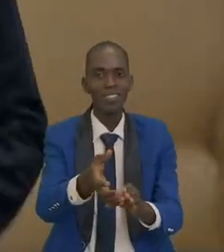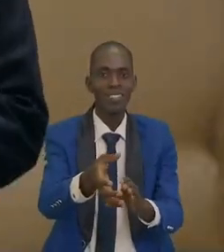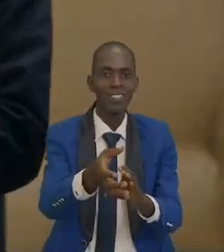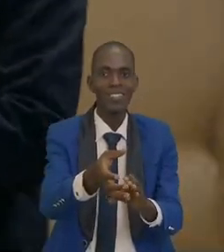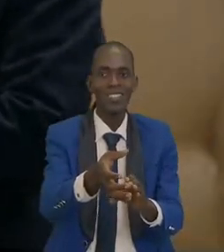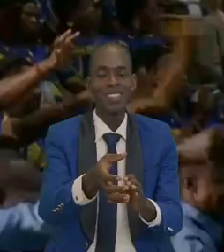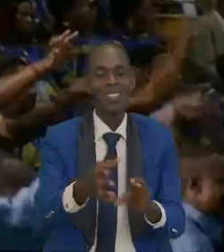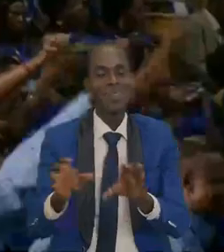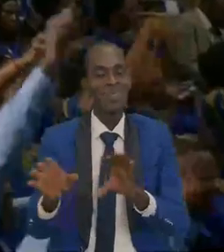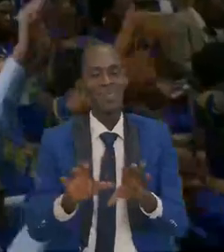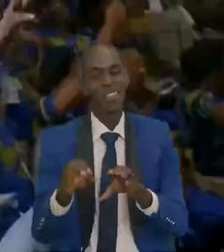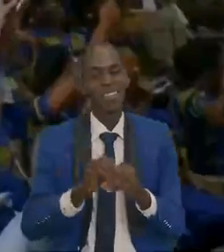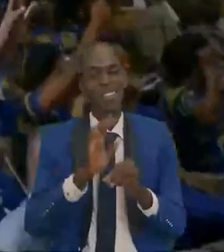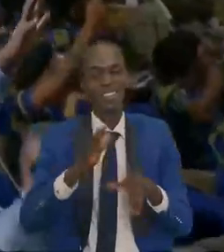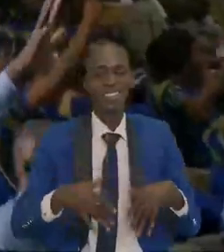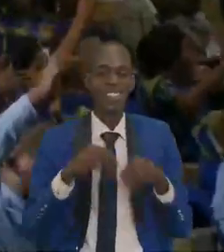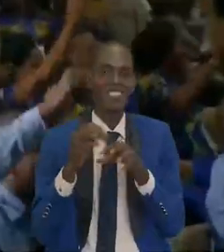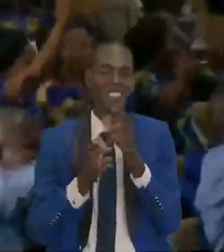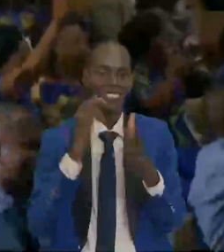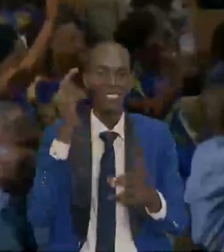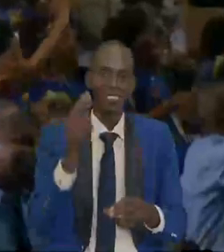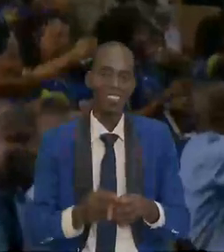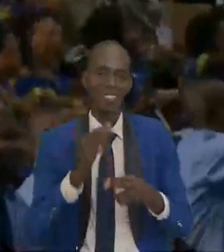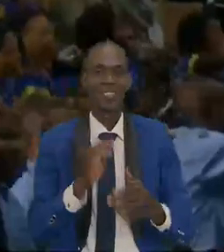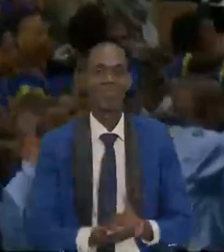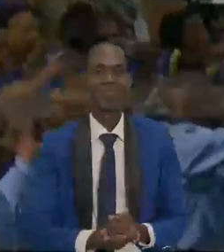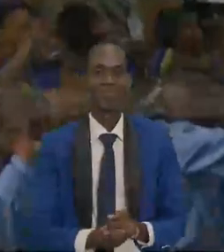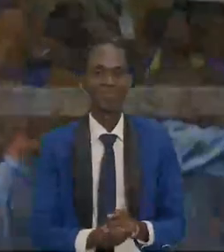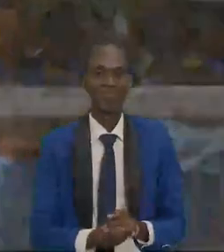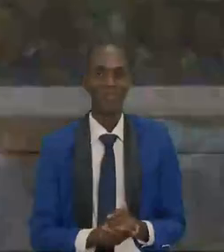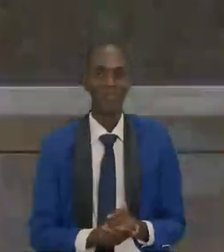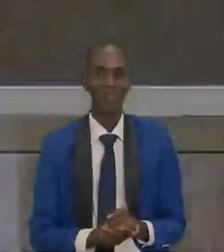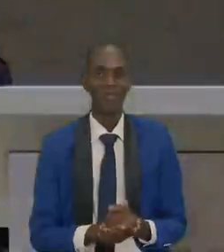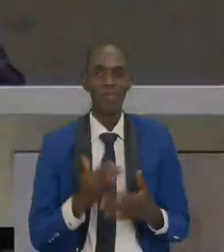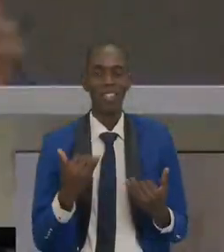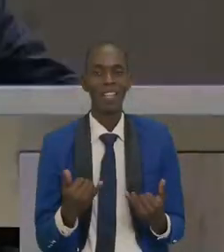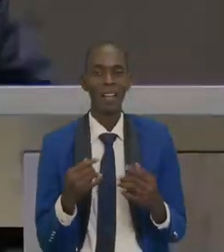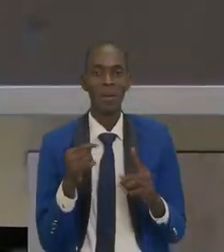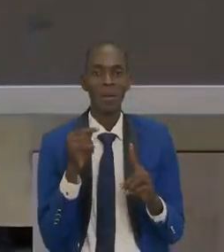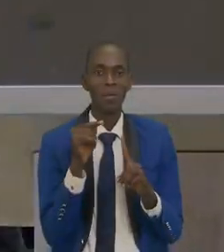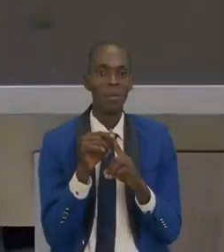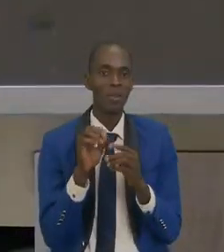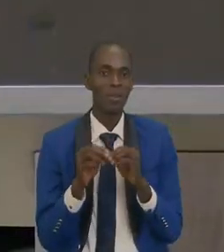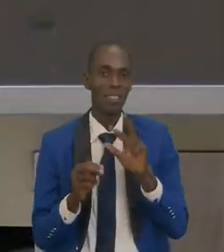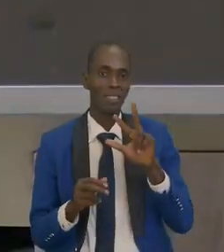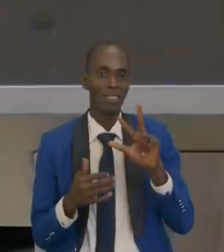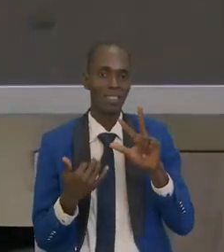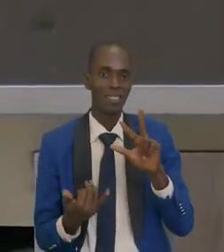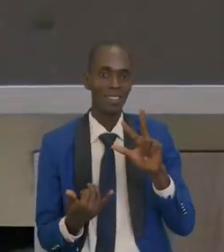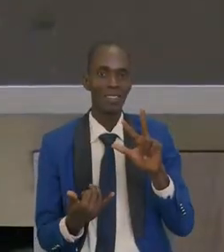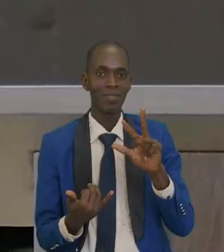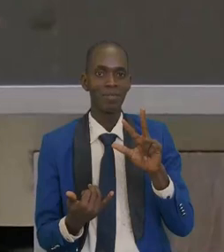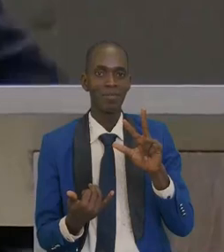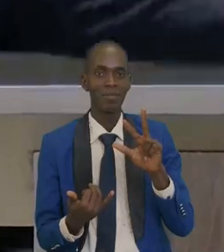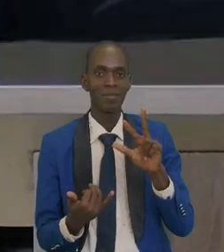L'accomplissement dans ta vie. Nous venons maintenant au troisième point.